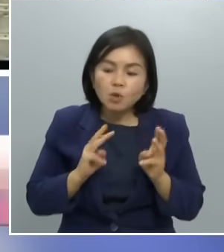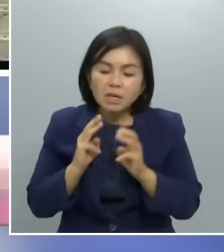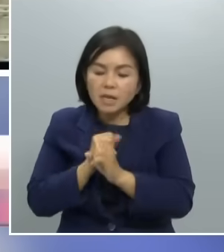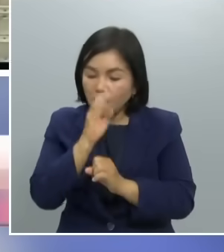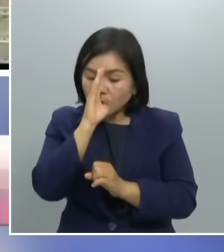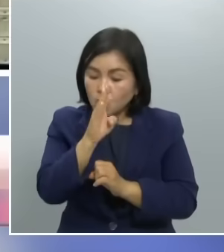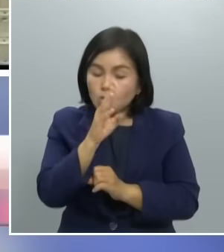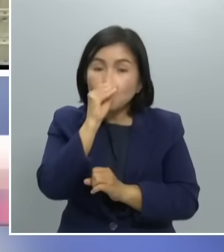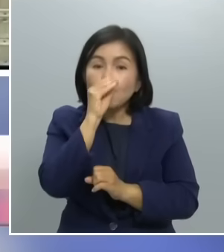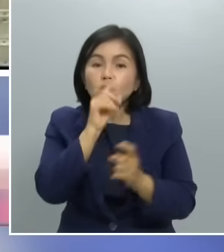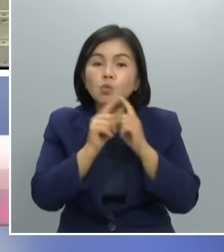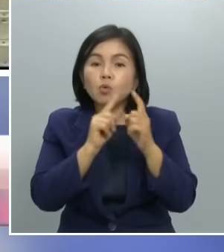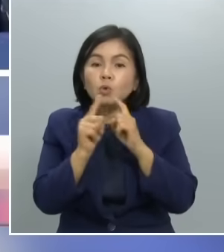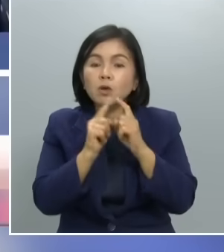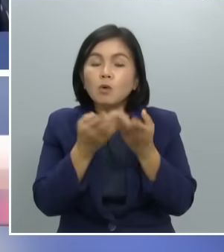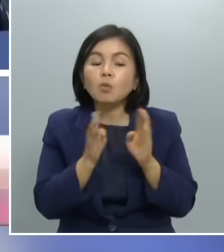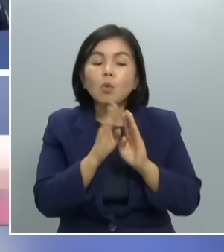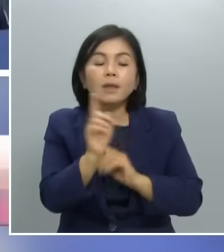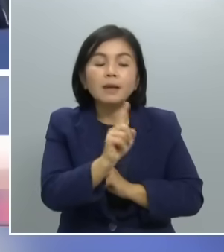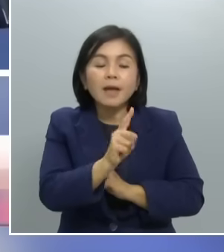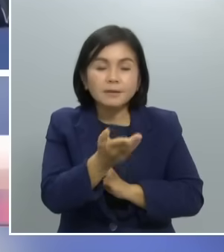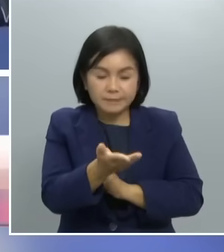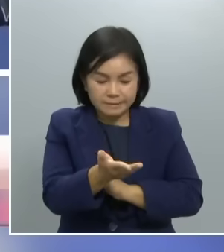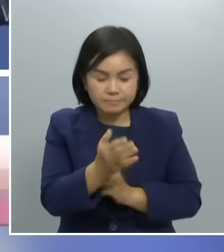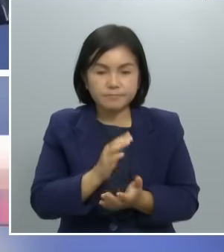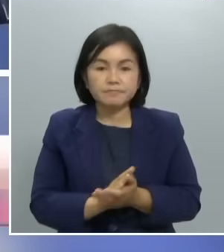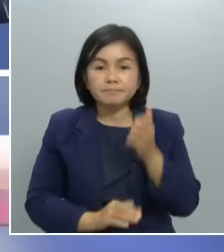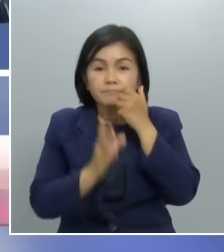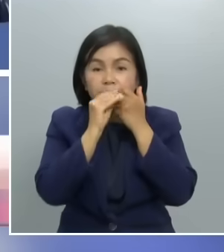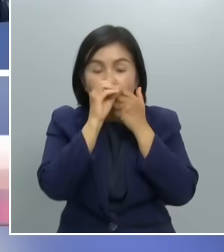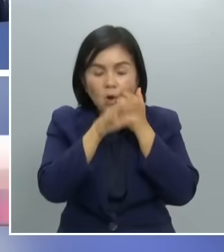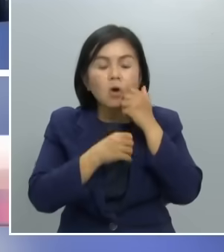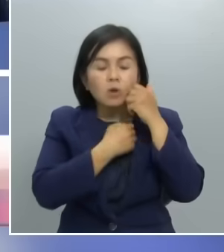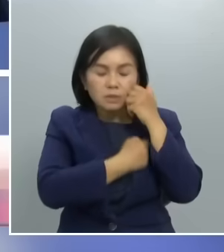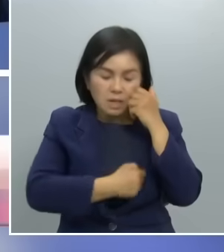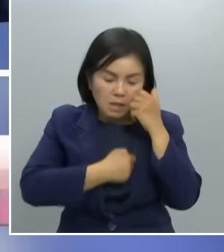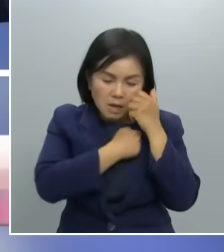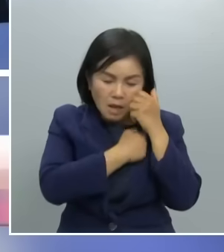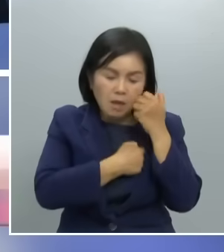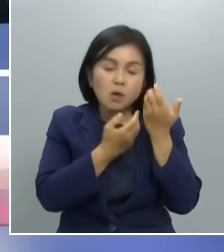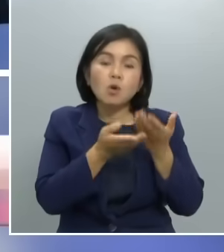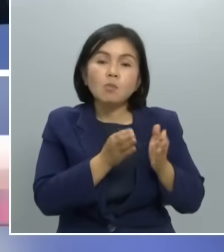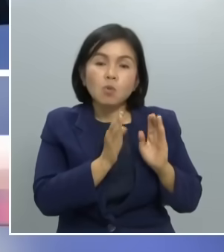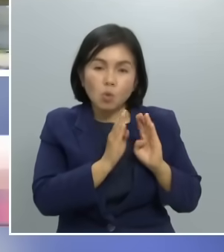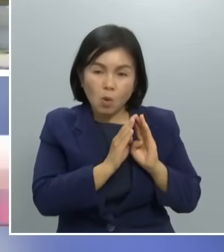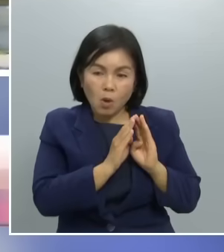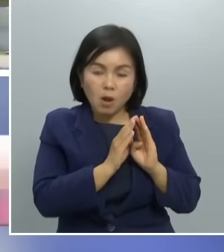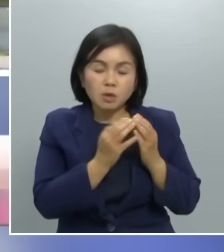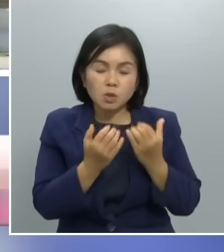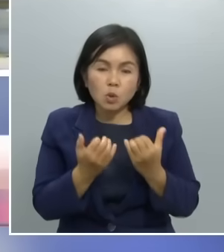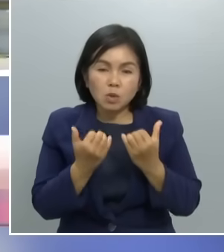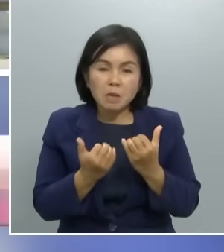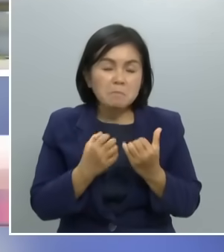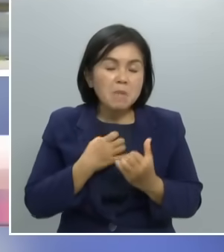ฝากบอกอะไรถึงเขาได้เลยครับ ผมก็ขอแสดงความเสียใจกับทางผู้ปกครองนะครับว่าเรื่องแบบนี้ก็ไม่มีใคร